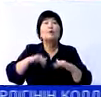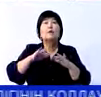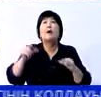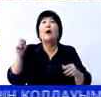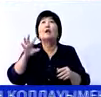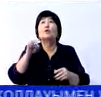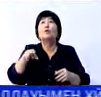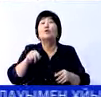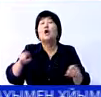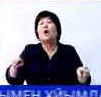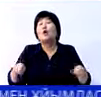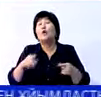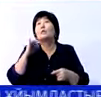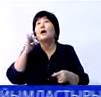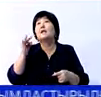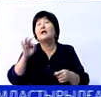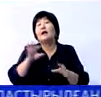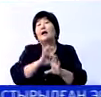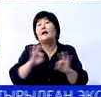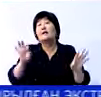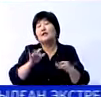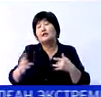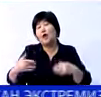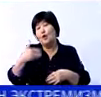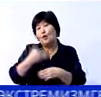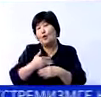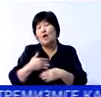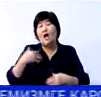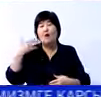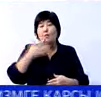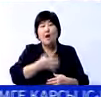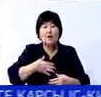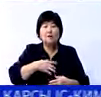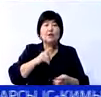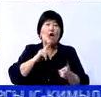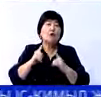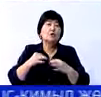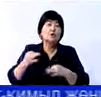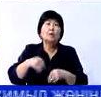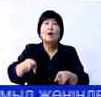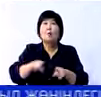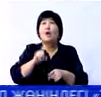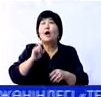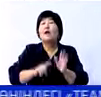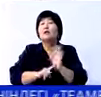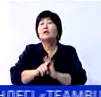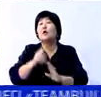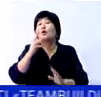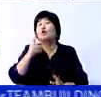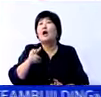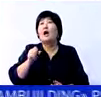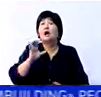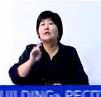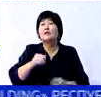Алтын Орданың құрылуы мен тарихынан сыр шертетін көріністер қойып, мазмұнды сұхбат жүргізді. Жошы ханның бастауымен 3 ғасырдан